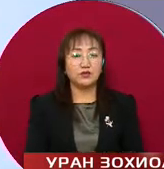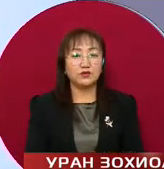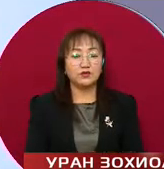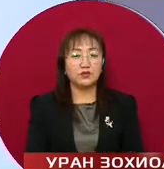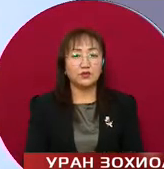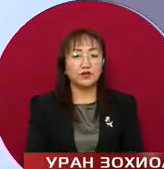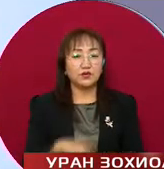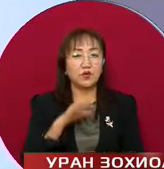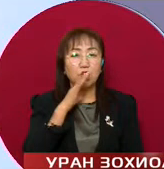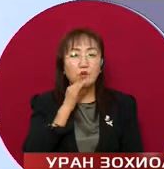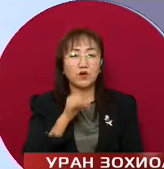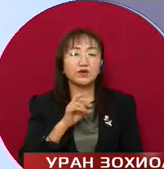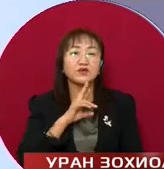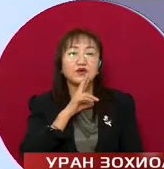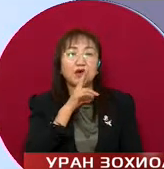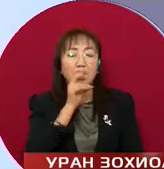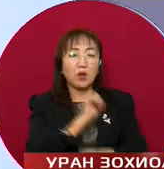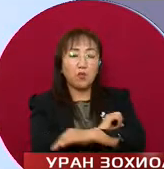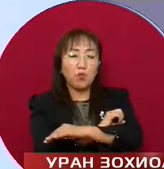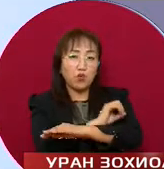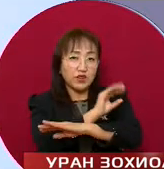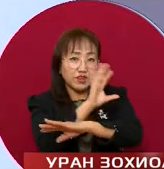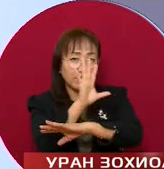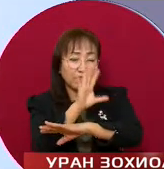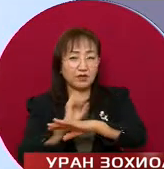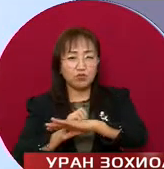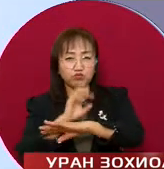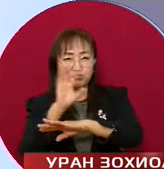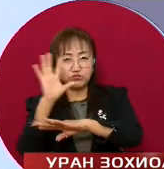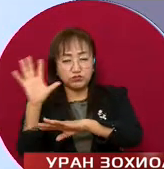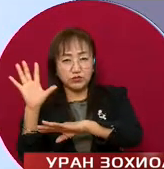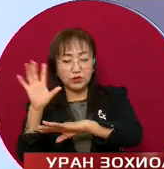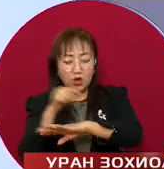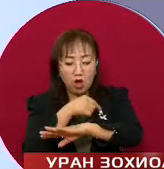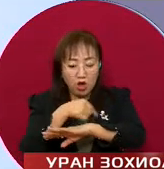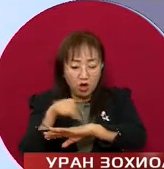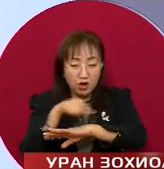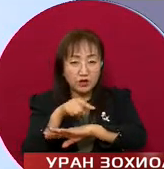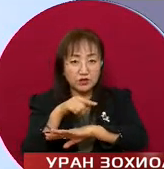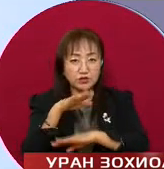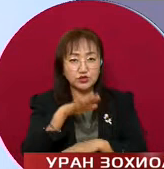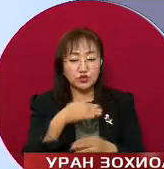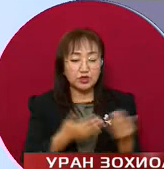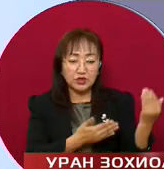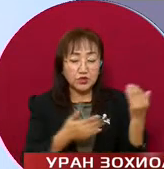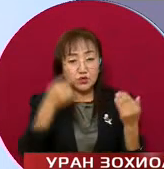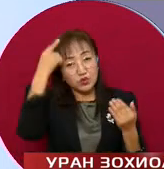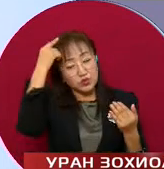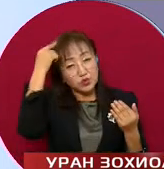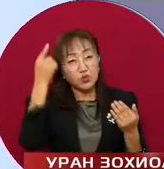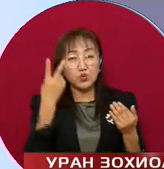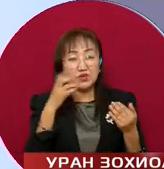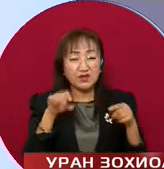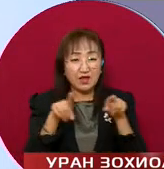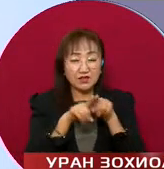Хөрөнтөн ягаарх бодрог нь шар модны товцог холилдон багсааж, хоорон дур нэлх хүүхдийн зулаан ус шиг шингэн